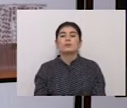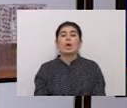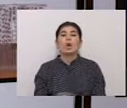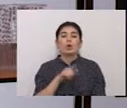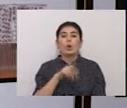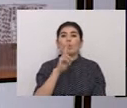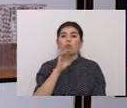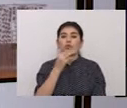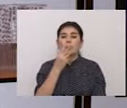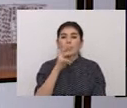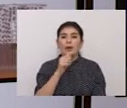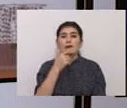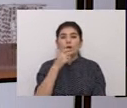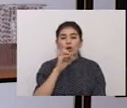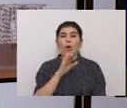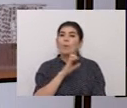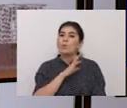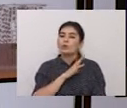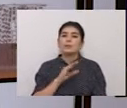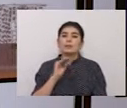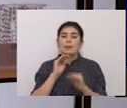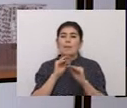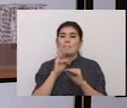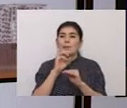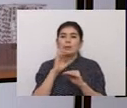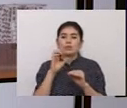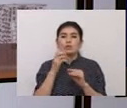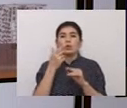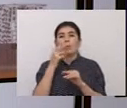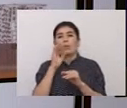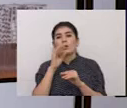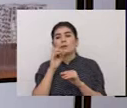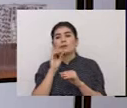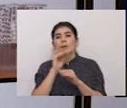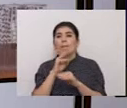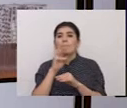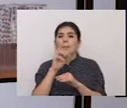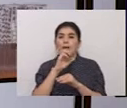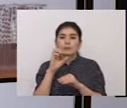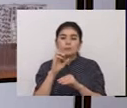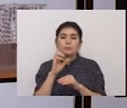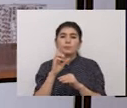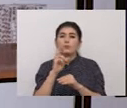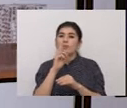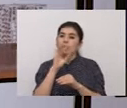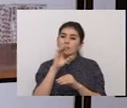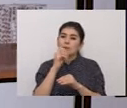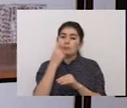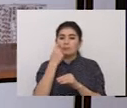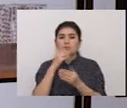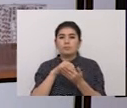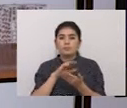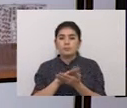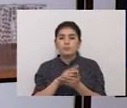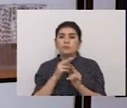Ushbu gap qo'shma gap. Chunki bo'lmas tarkibidagi mas va bo'lmas tarkibidagi mas kesimlik belgisini